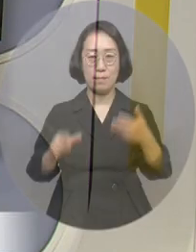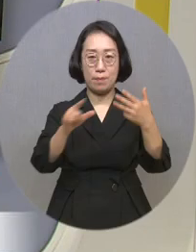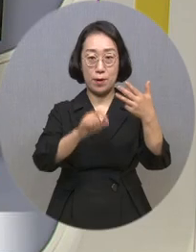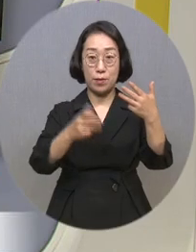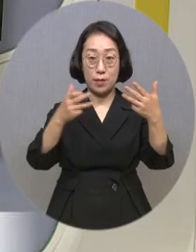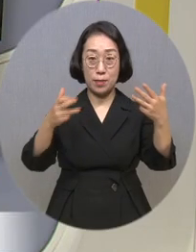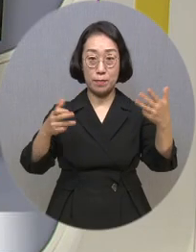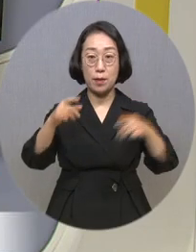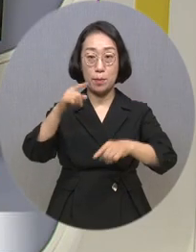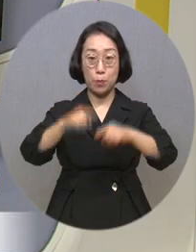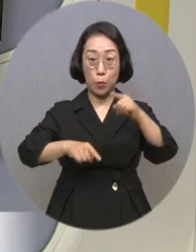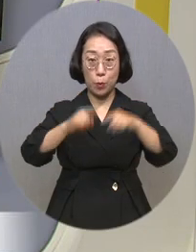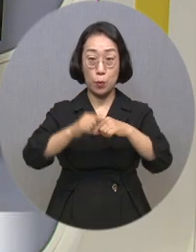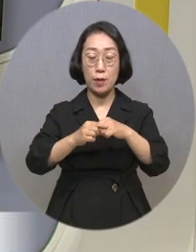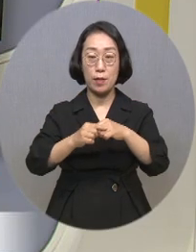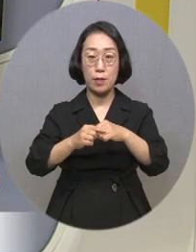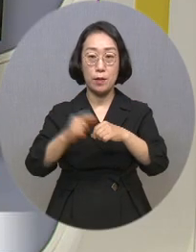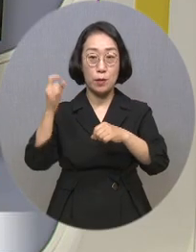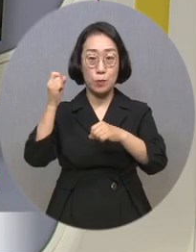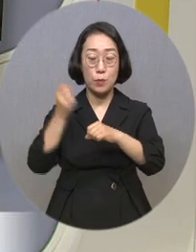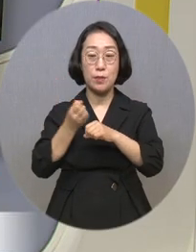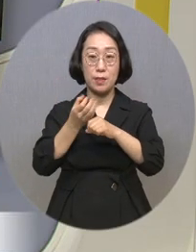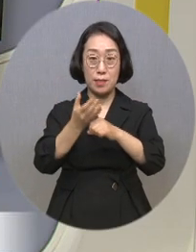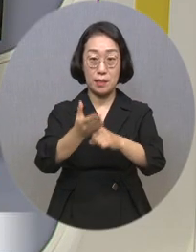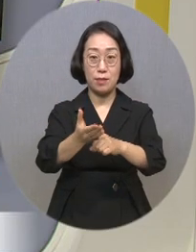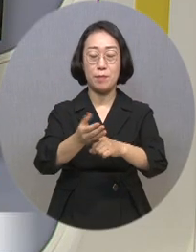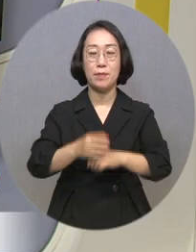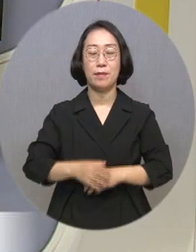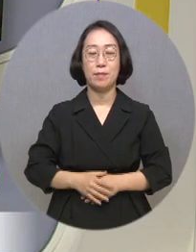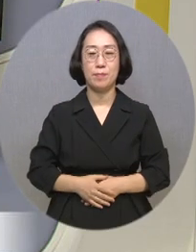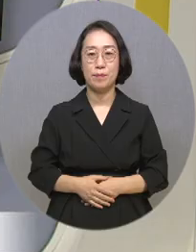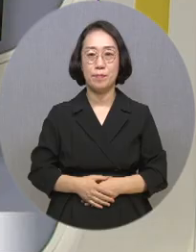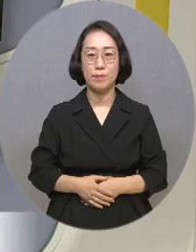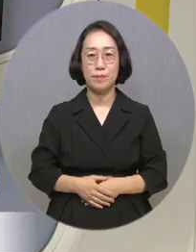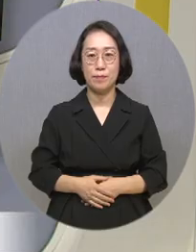8월 18일 목요일 만만한 뉴스는 지역 네트워크 소식으로 함께합니다.